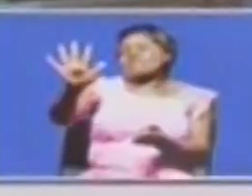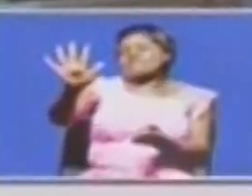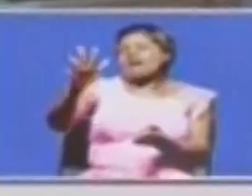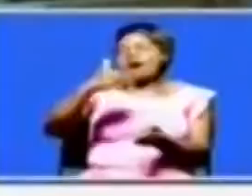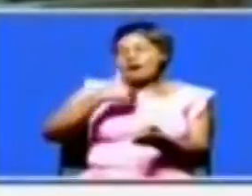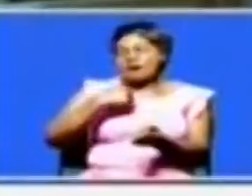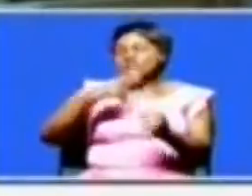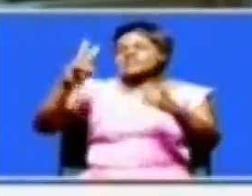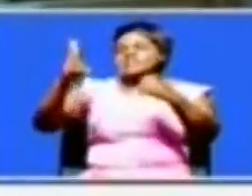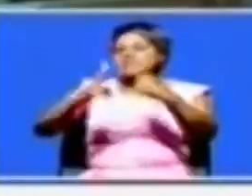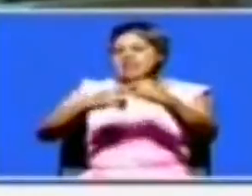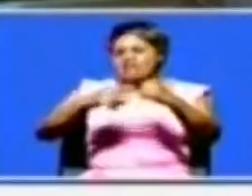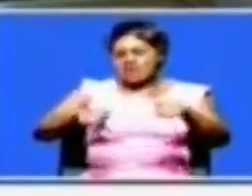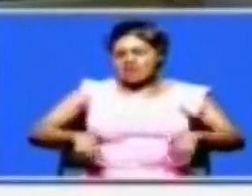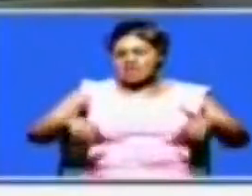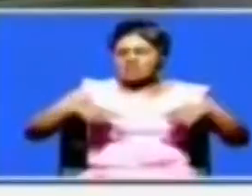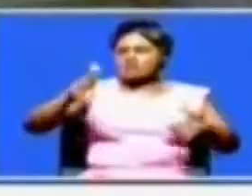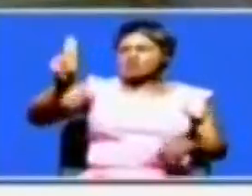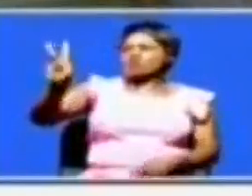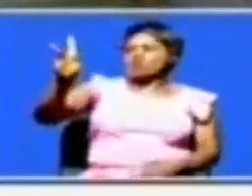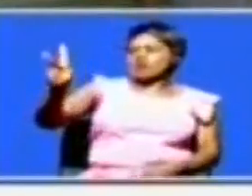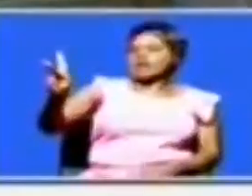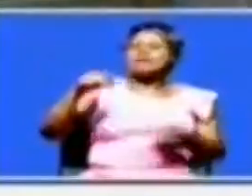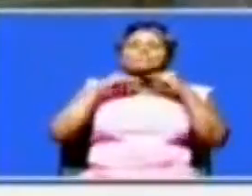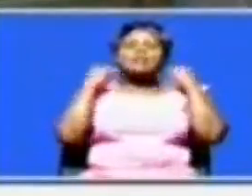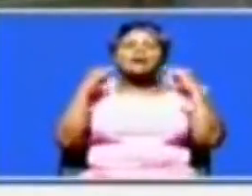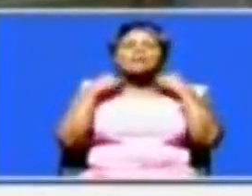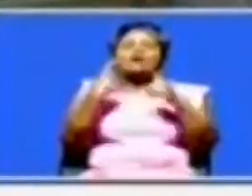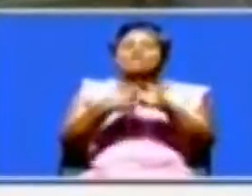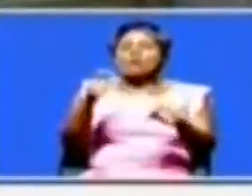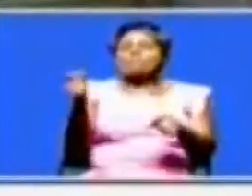7 wakiwa wanaishi nchini Uingereza. Deya amekuwa rumande tangu mwezi Agosti, mahakama